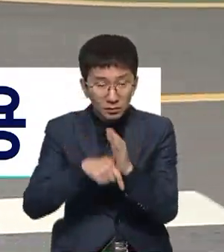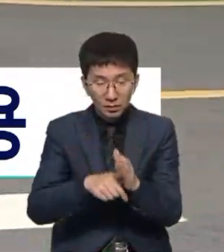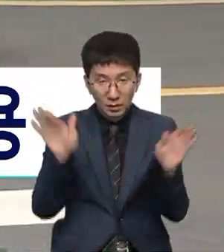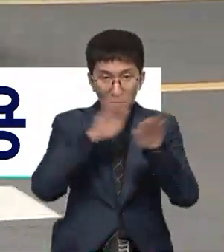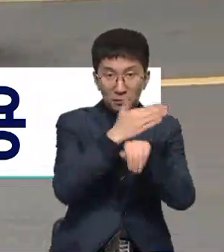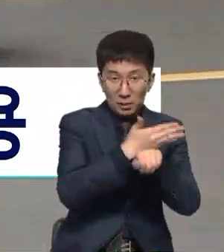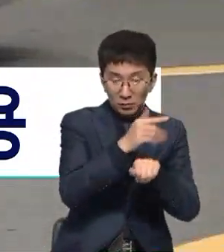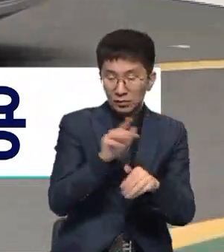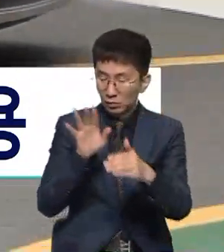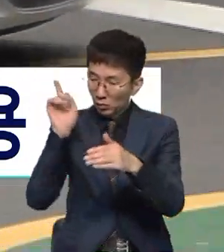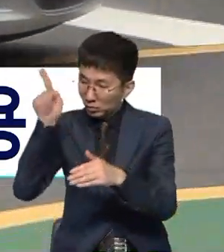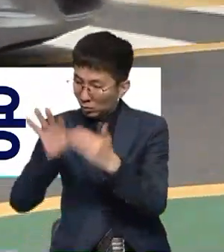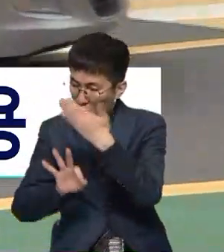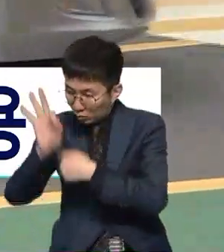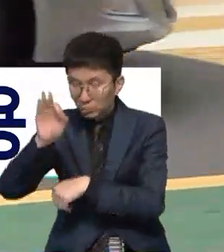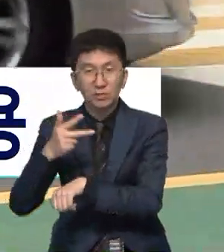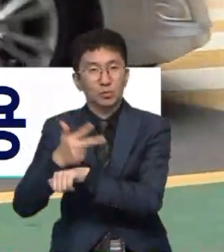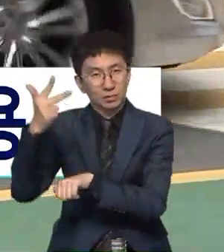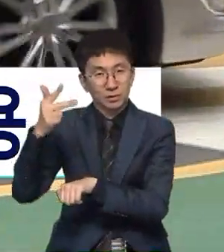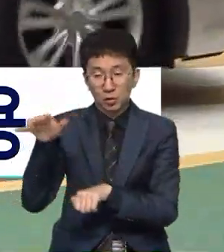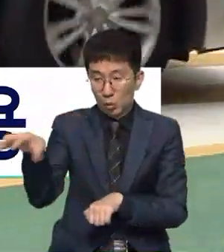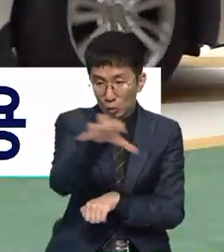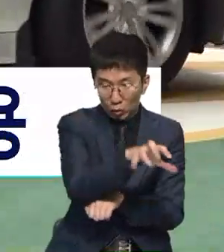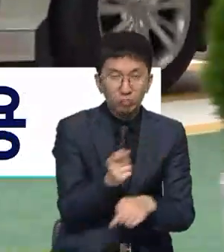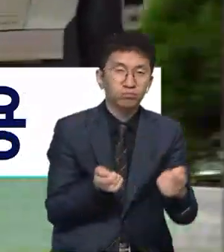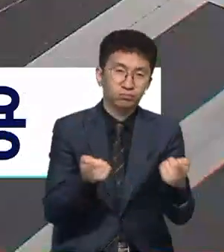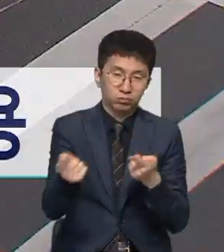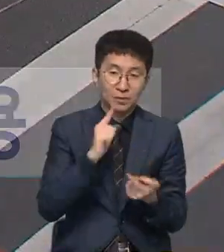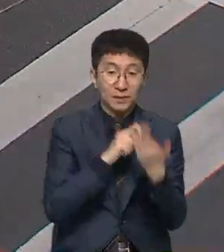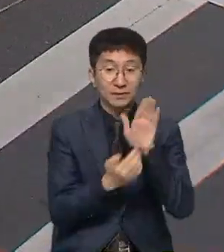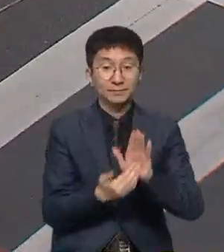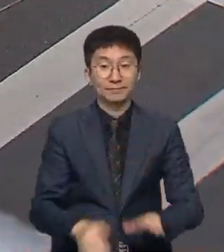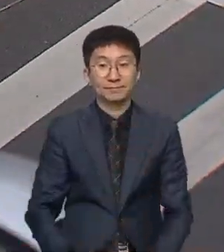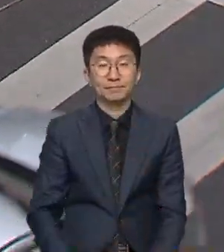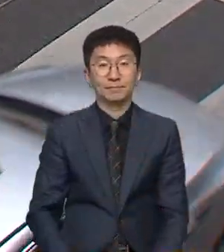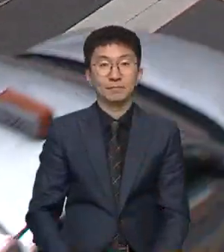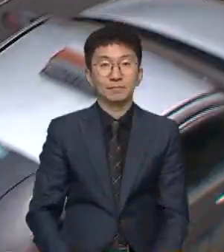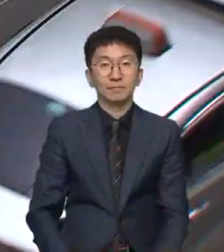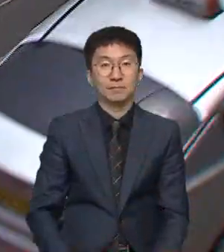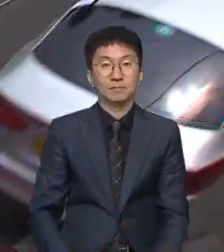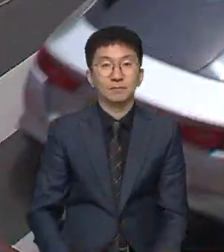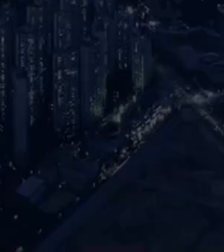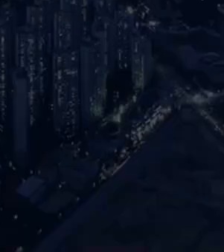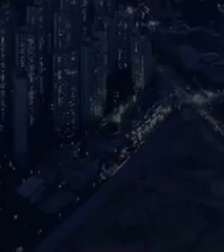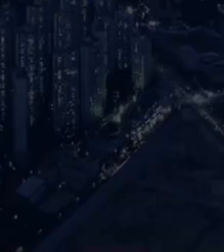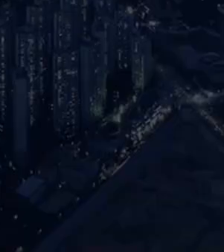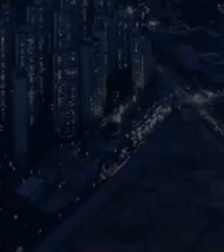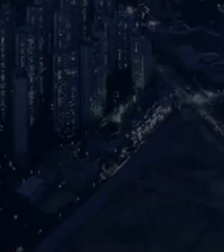오전 7시 사이며 지역에 따라 탄력적으로 운영될 예정이라고 덧붙였습니다.